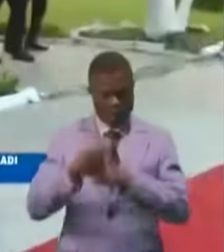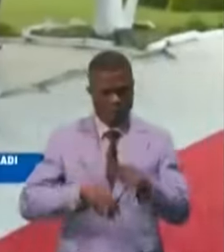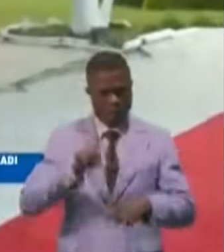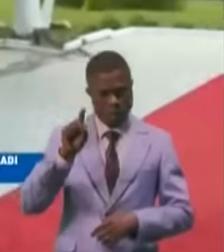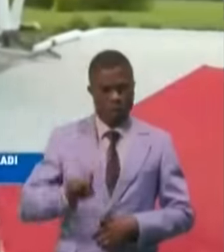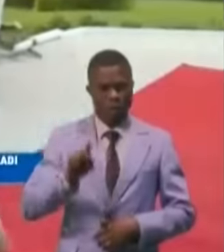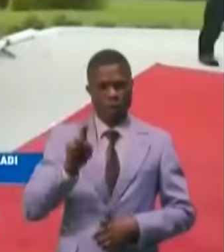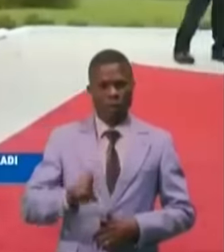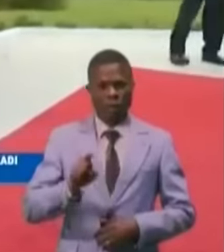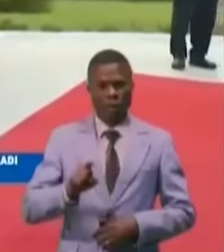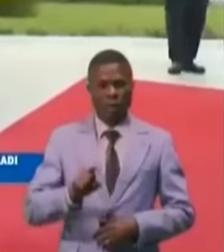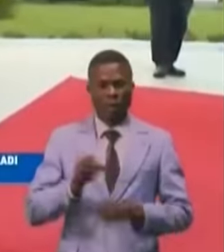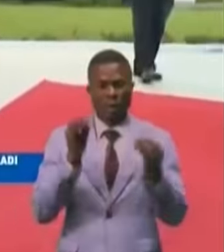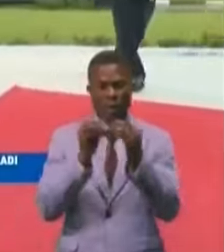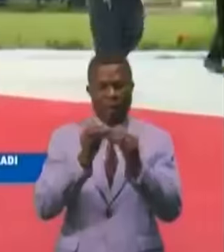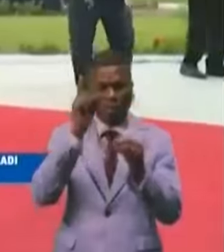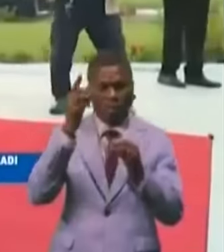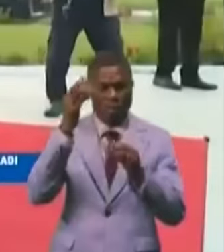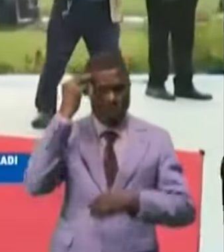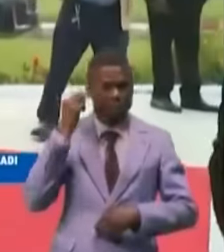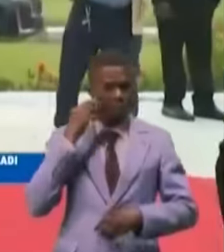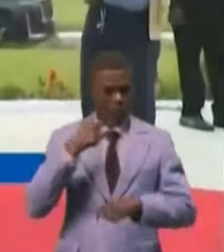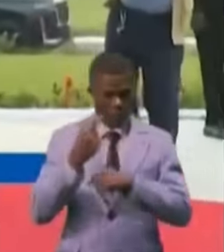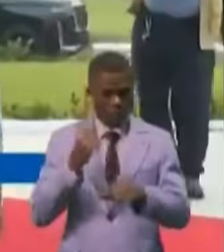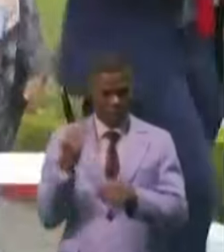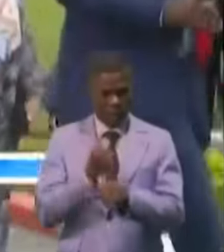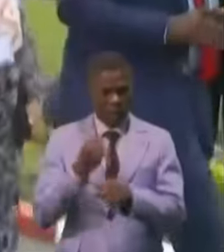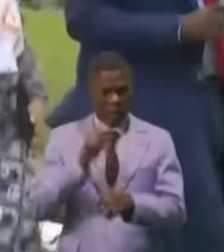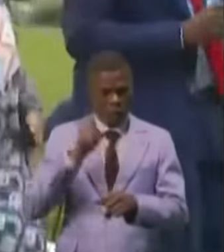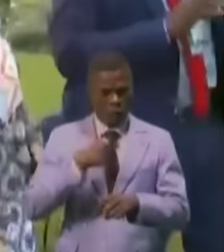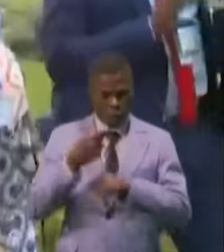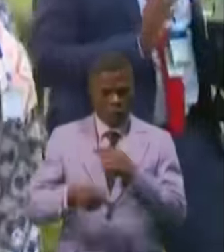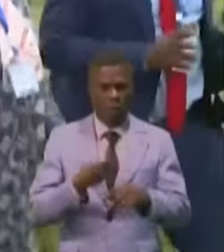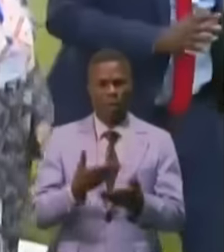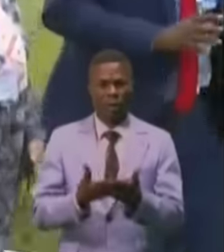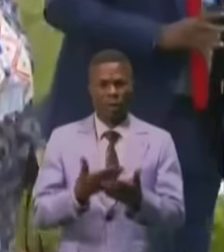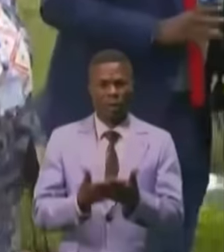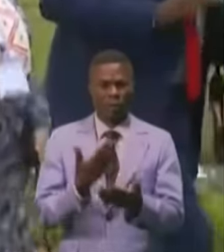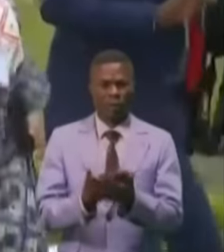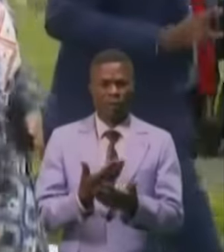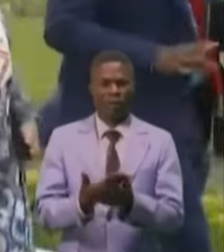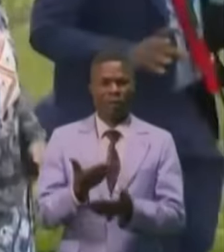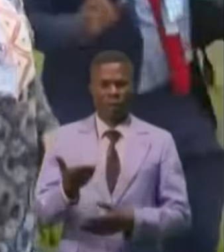Après ce tout premier conseil de ministres, le travail devra donc reprendre de plus belle.